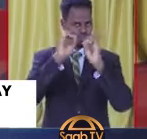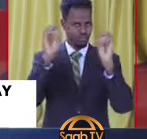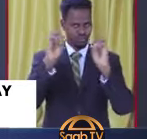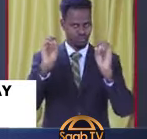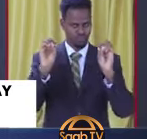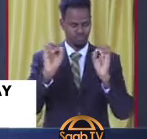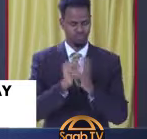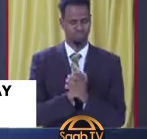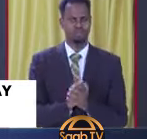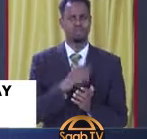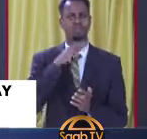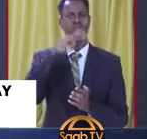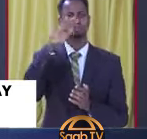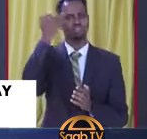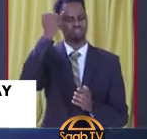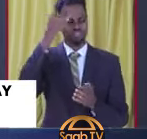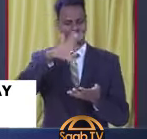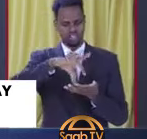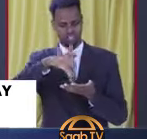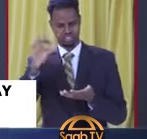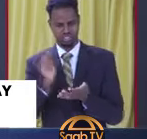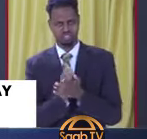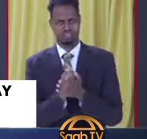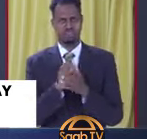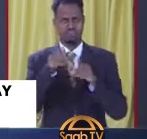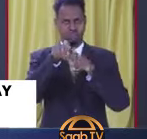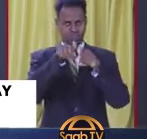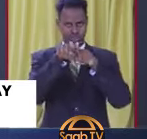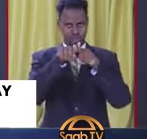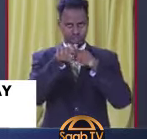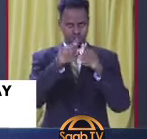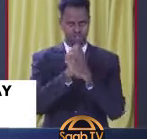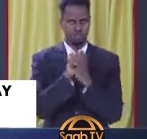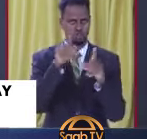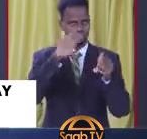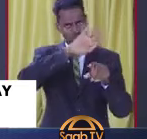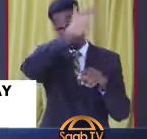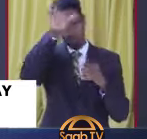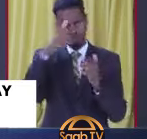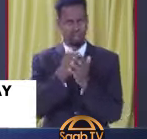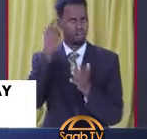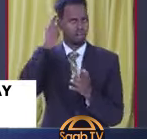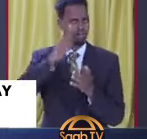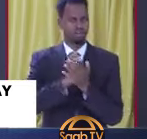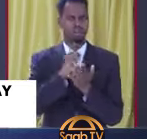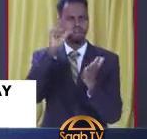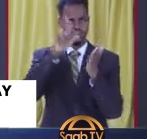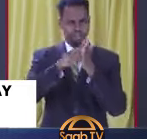Waa intaas oo qaata walaalada waxay ka hadashaan